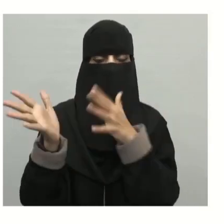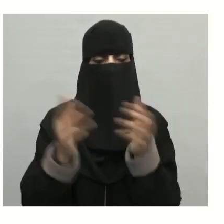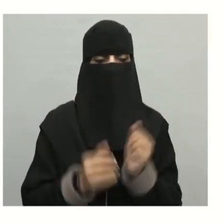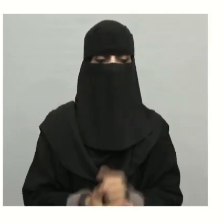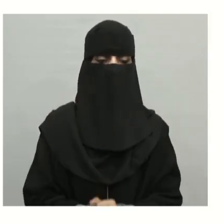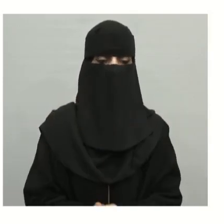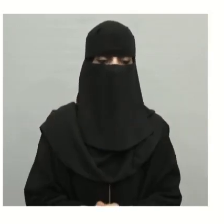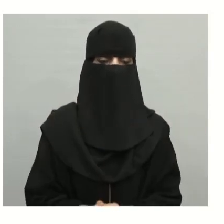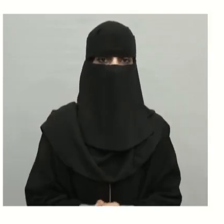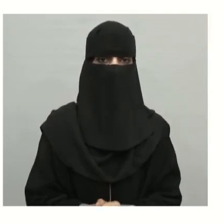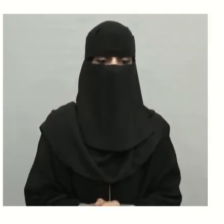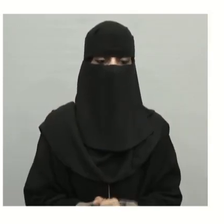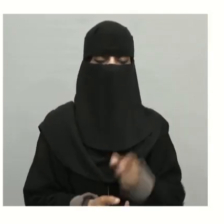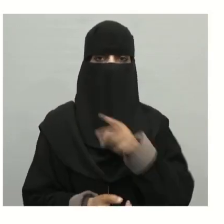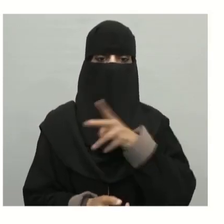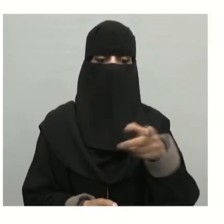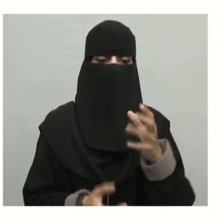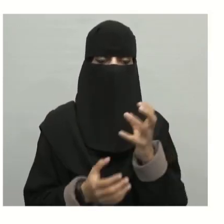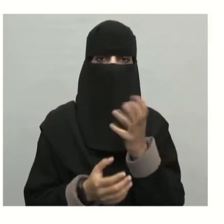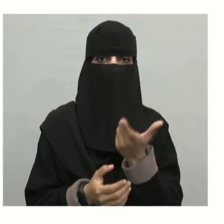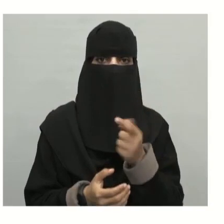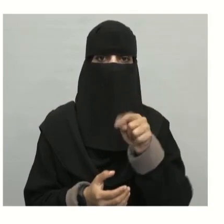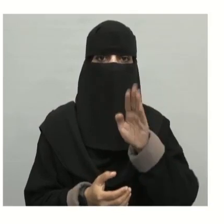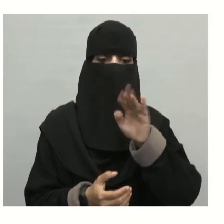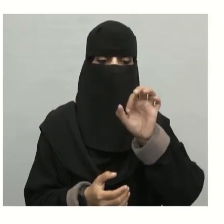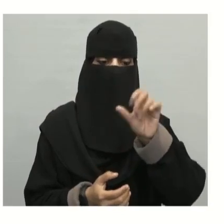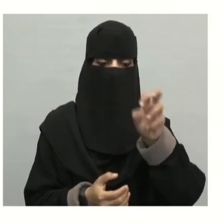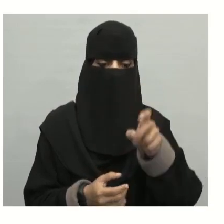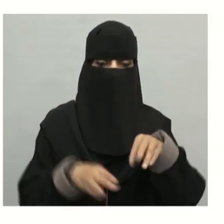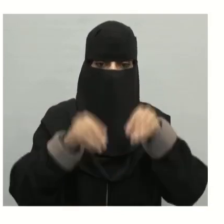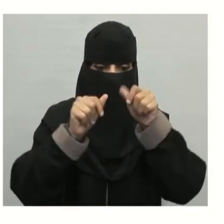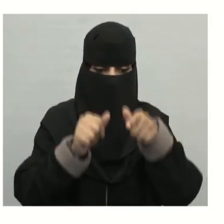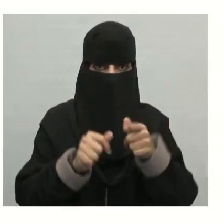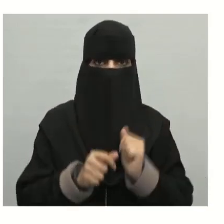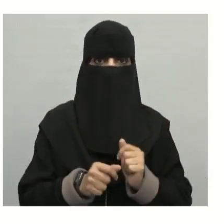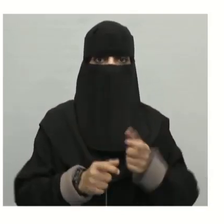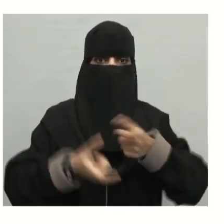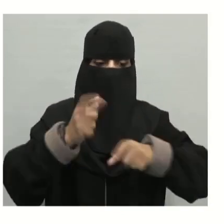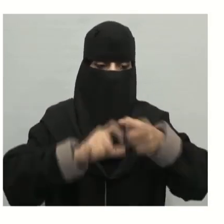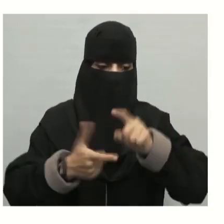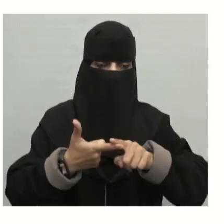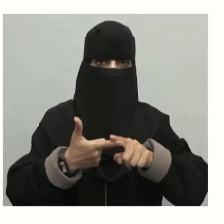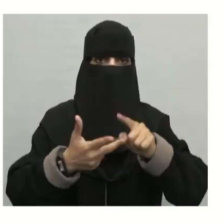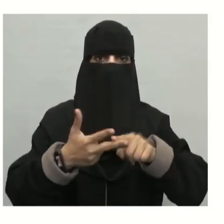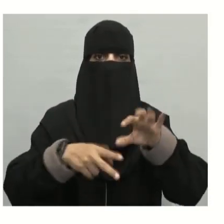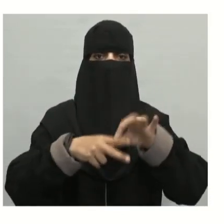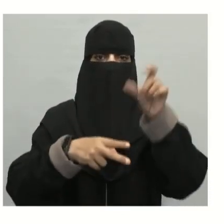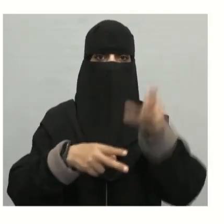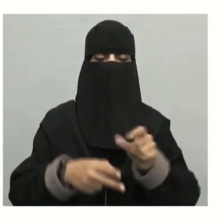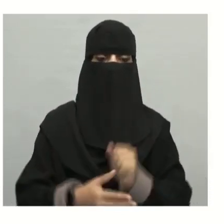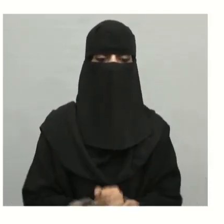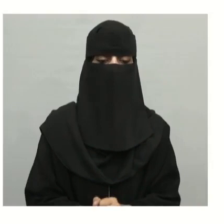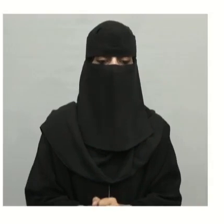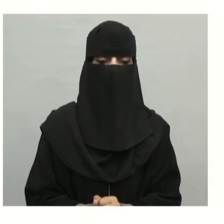والرياح ما هي انواع الصخور الرسوبيه قلنا فتاتيه كيميائيه هو عضويه